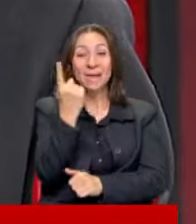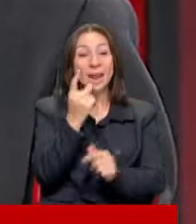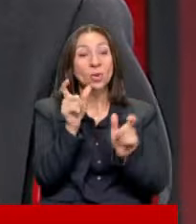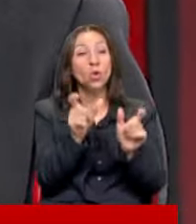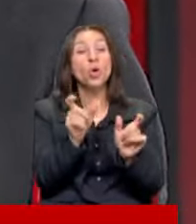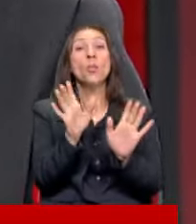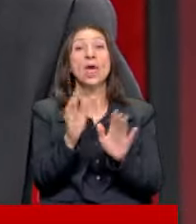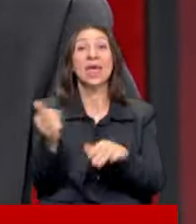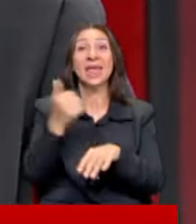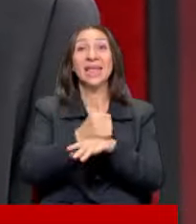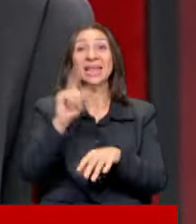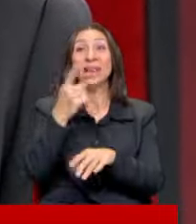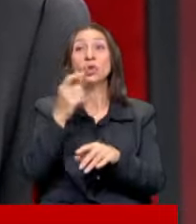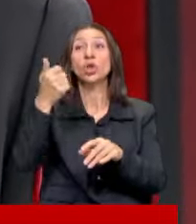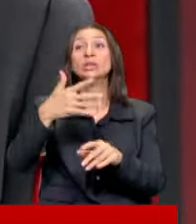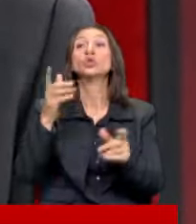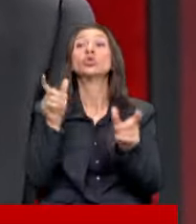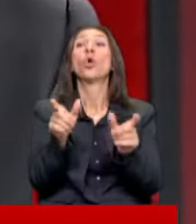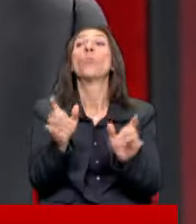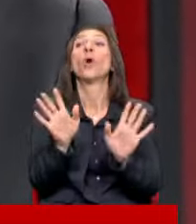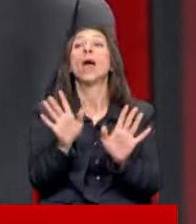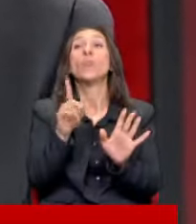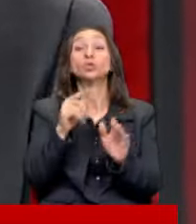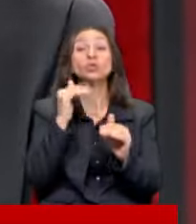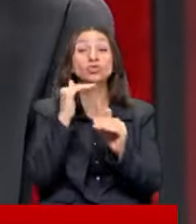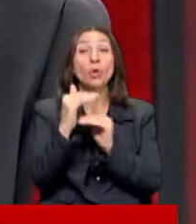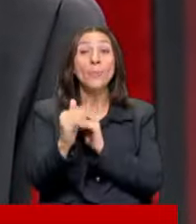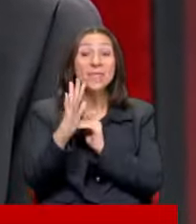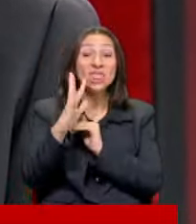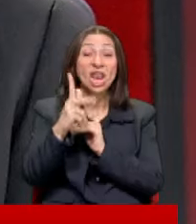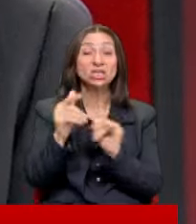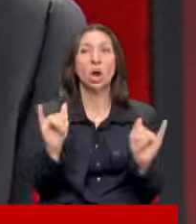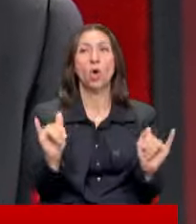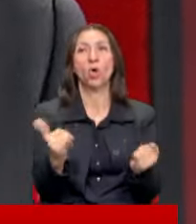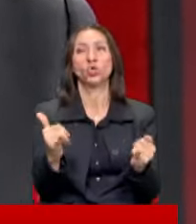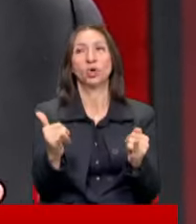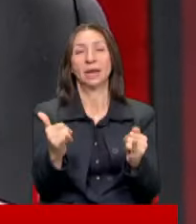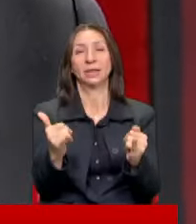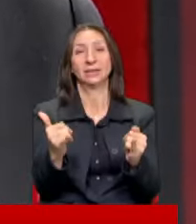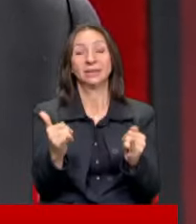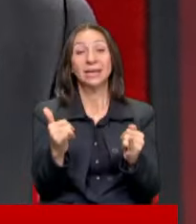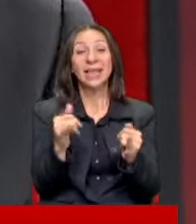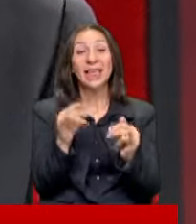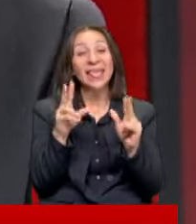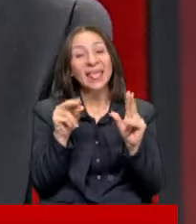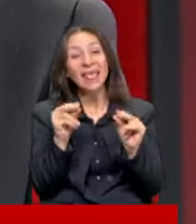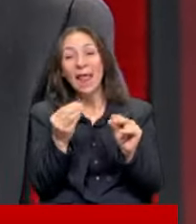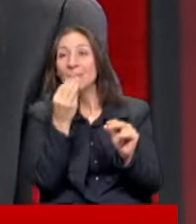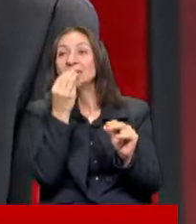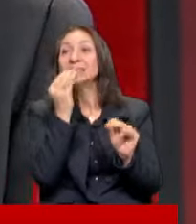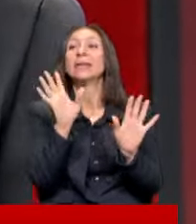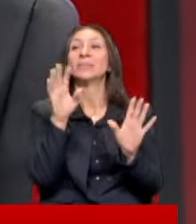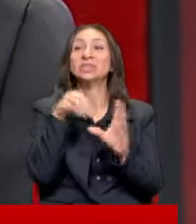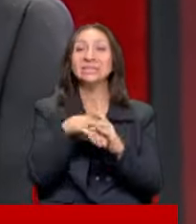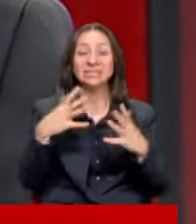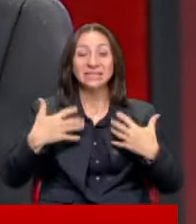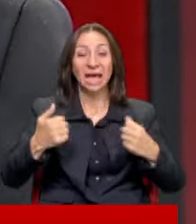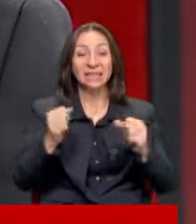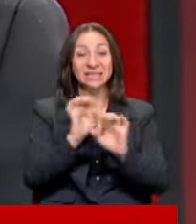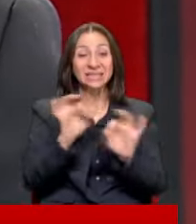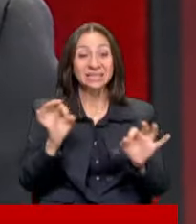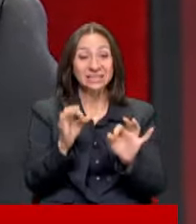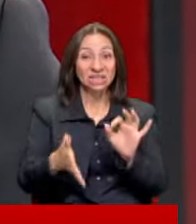korumuyor iktidarı yöneticileri korumuyor bu toplumun geleceğiyle oynuyorlar yeterli beslenemediği için sağlıksız